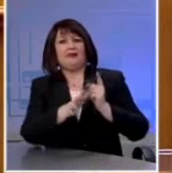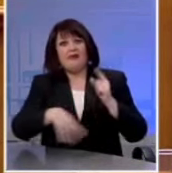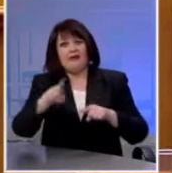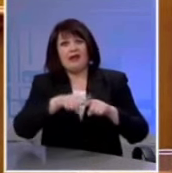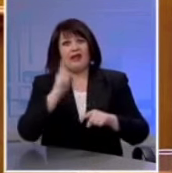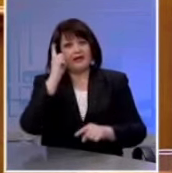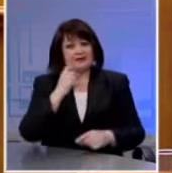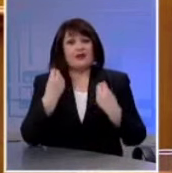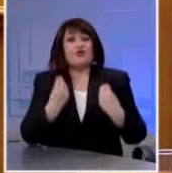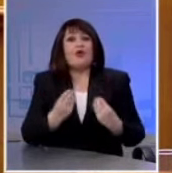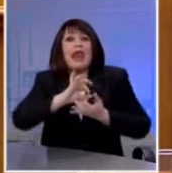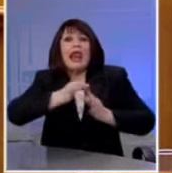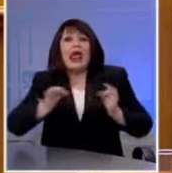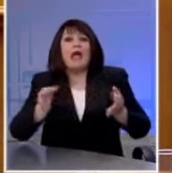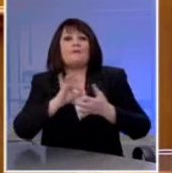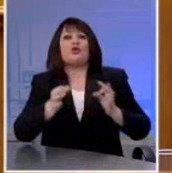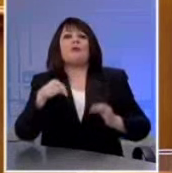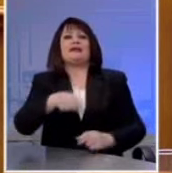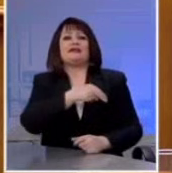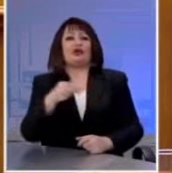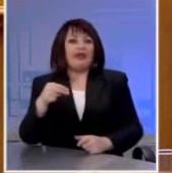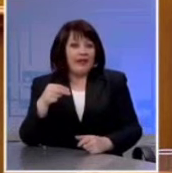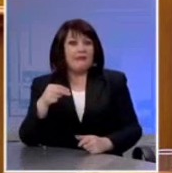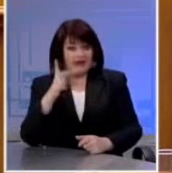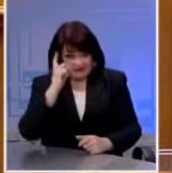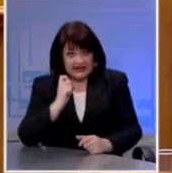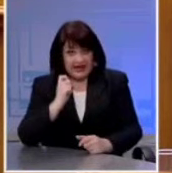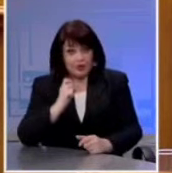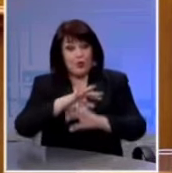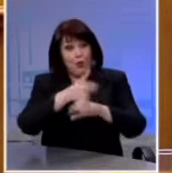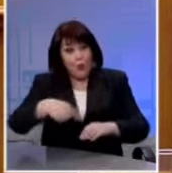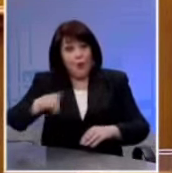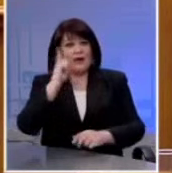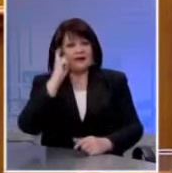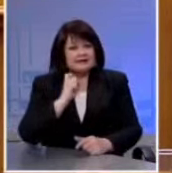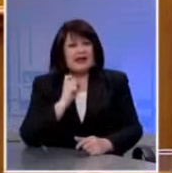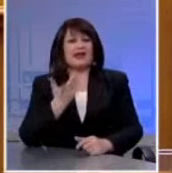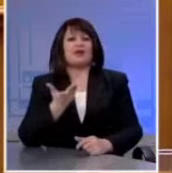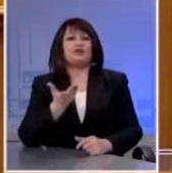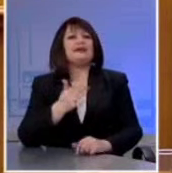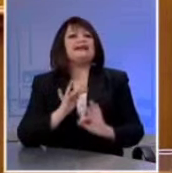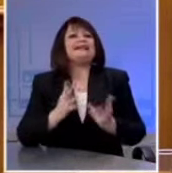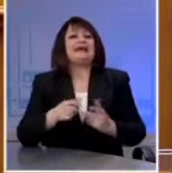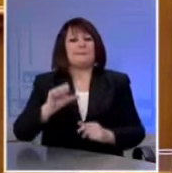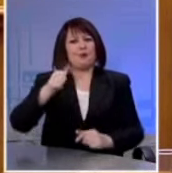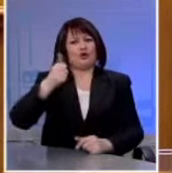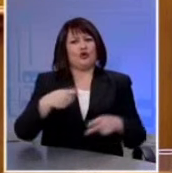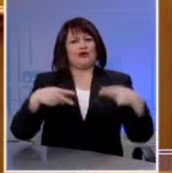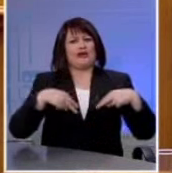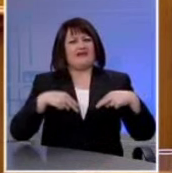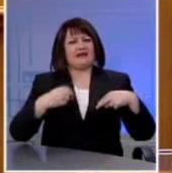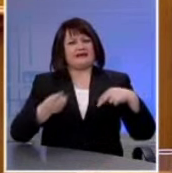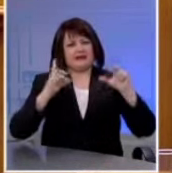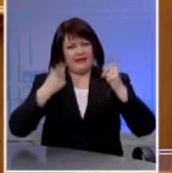γνωρίζουν τις λεπτομέρειες αυτής της υπόθεσης. Όλοι γνωρίζουν ότι η πρώτη συγκυβέρνηση Πασόκ